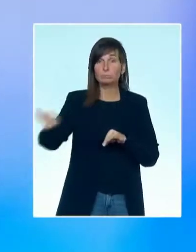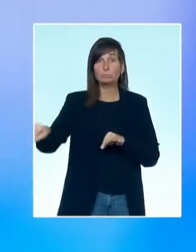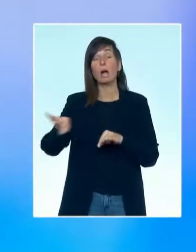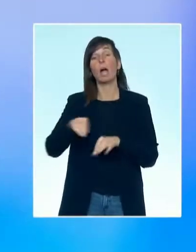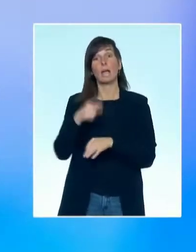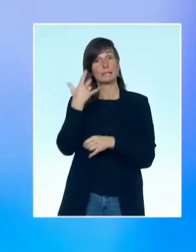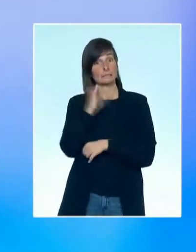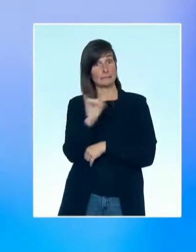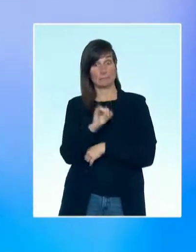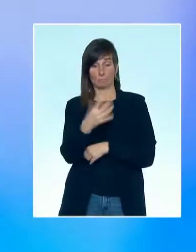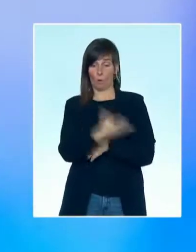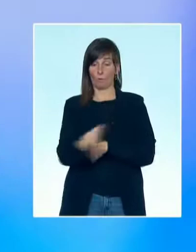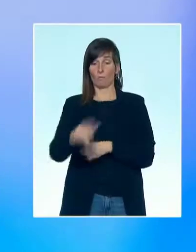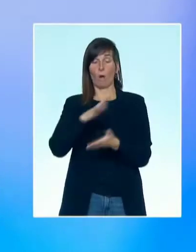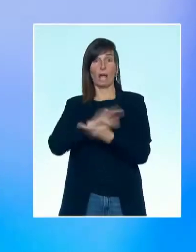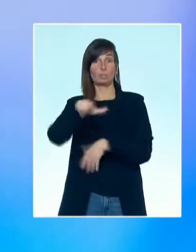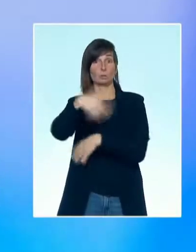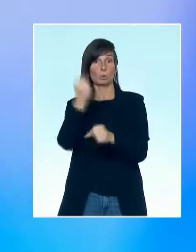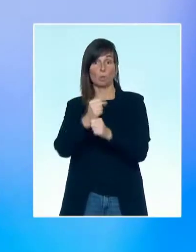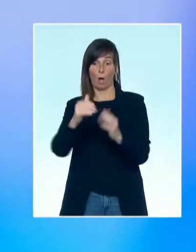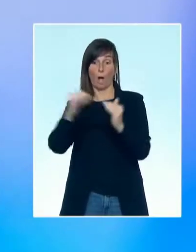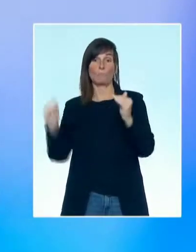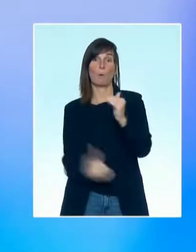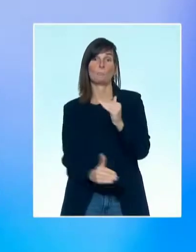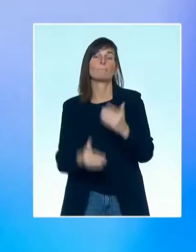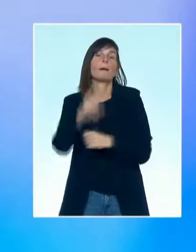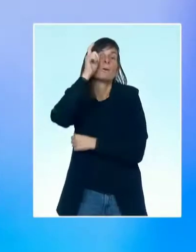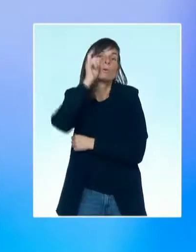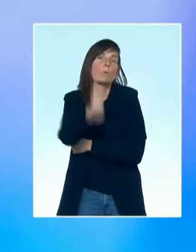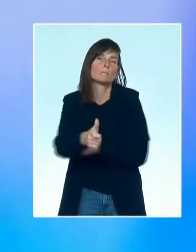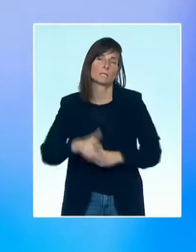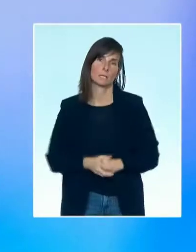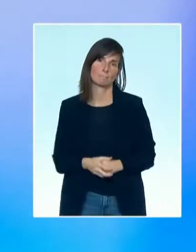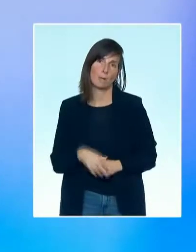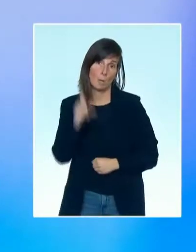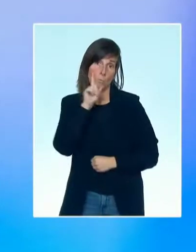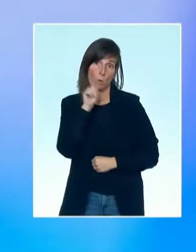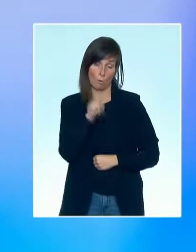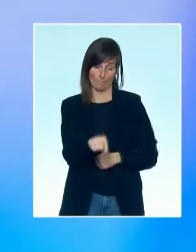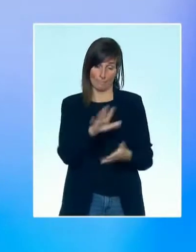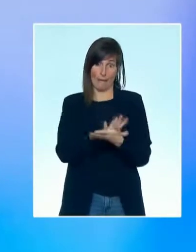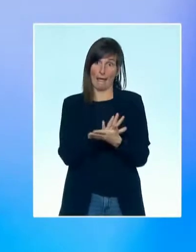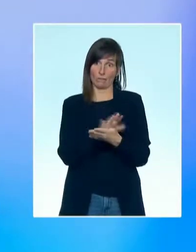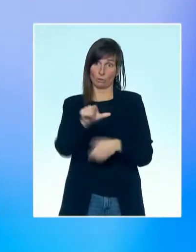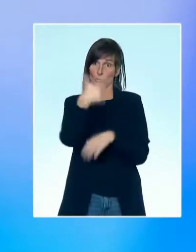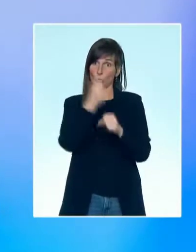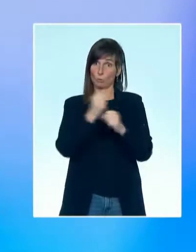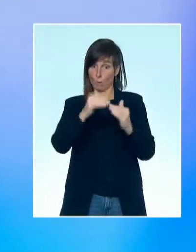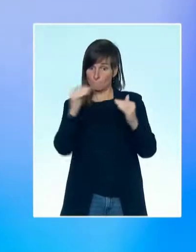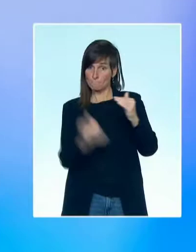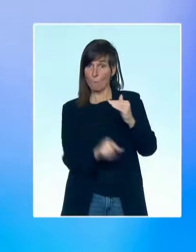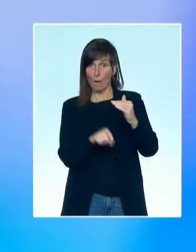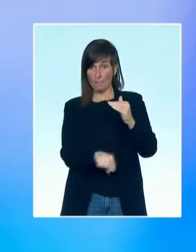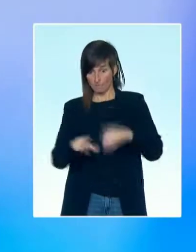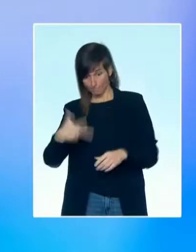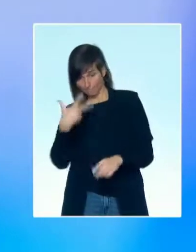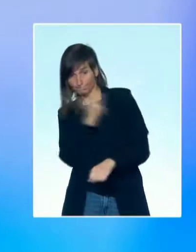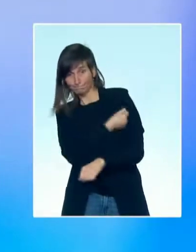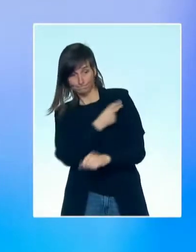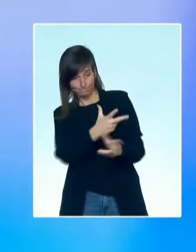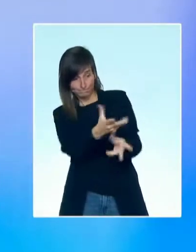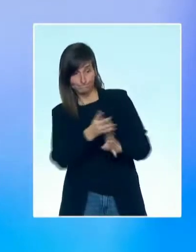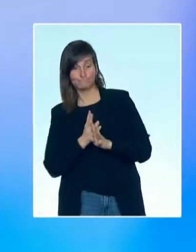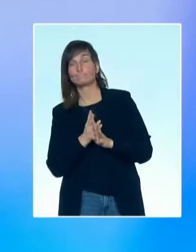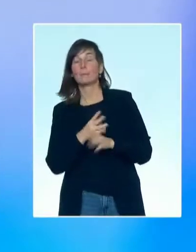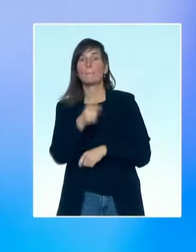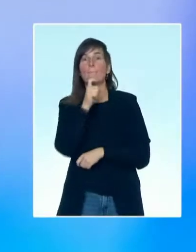moins de 12 ans. T'as vu ça où? Logique. Il n'y en a pas un seul dans notre école. Les catégories d'âge ne peuvent pas encore être vaccinées et sont aussi beaucoup